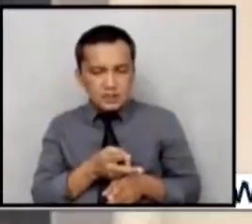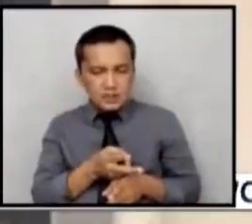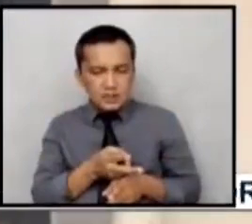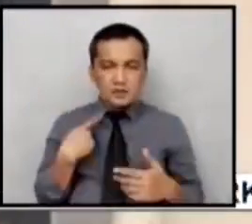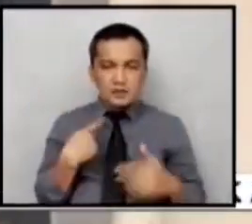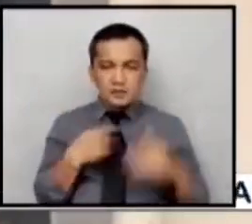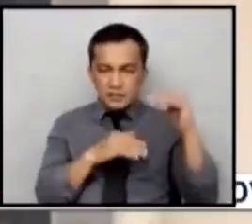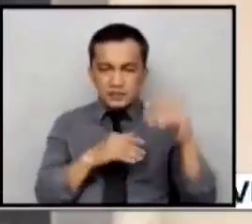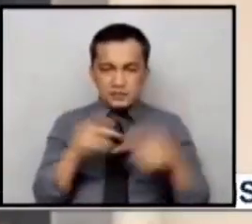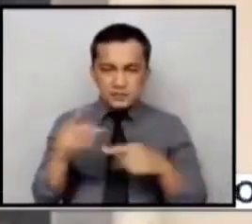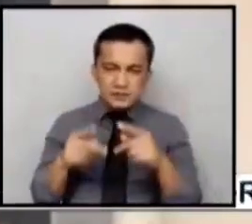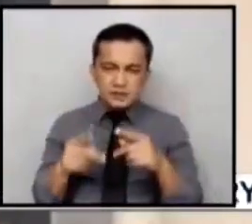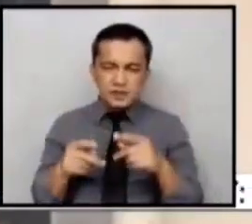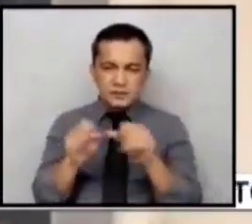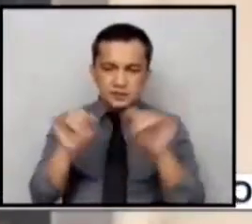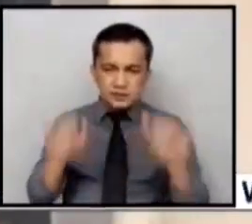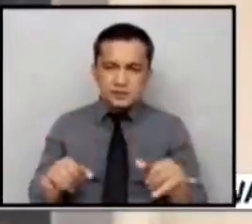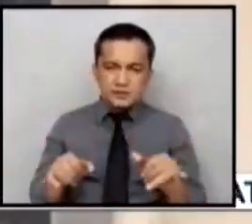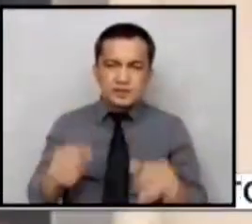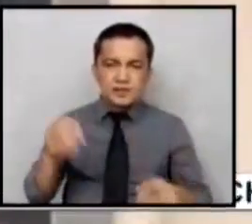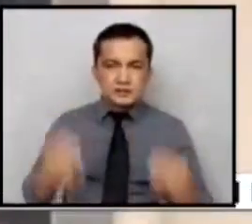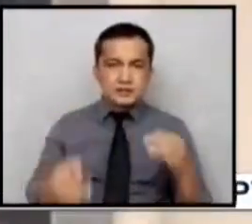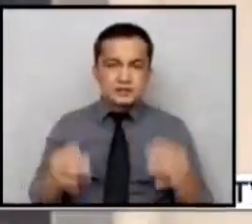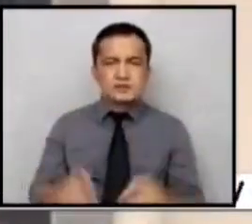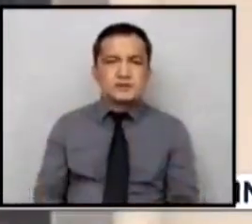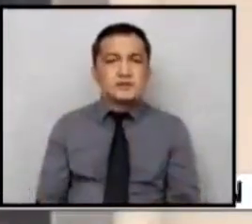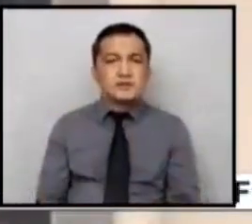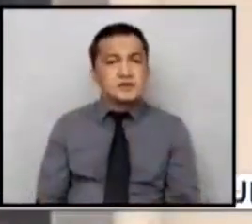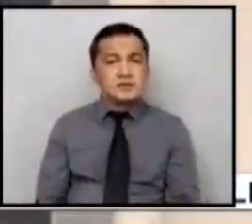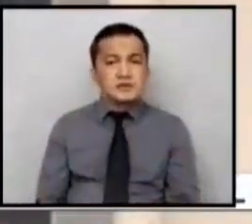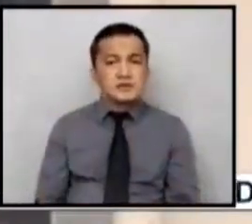na rin sa pwesto si suspended Bucor Chief Director General Gerald Bantag.